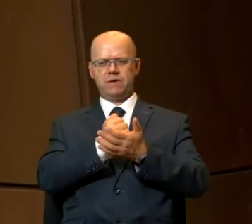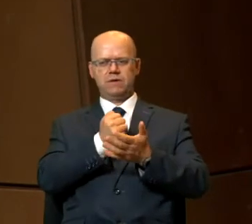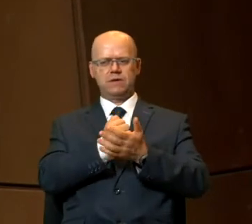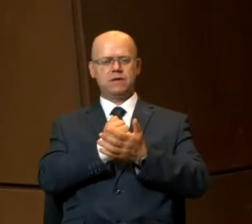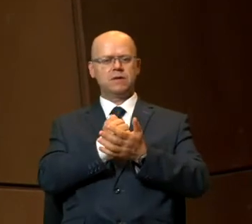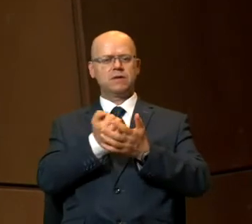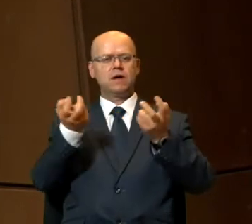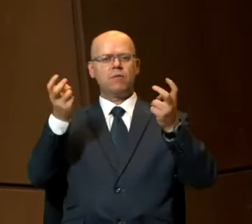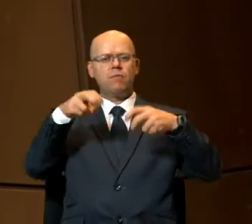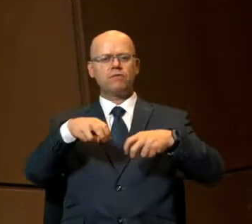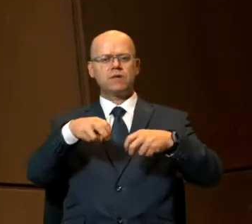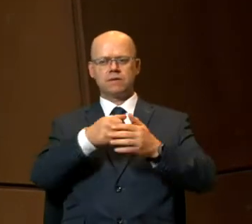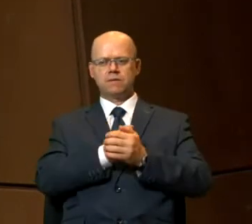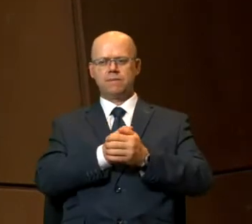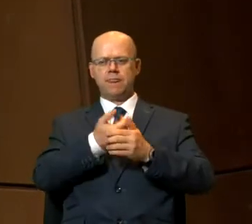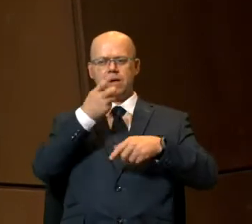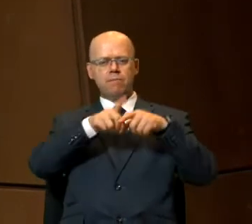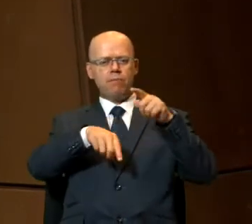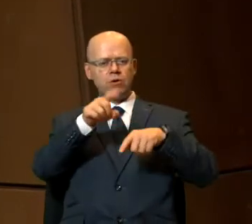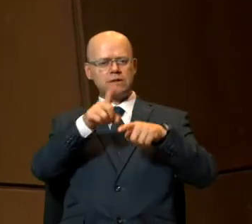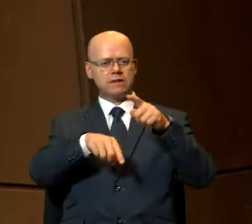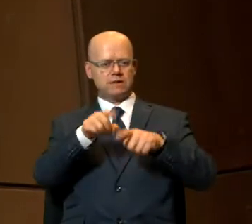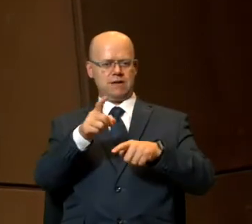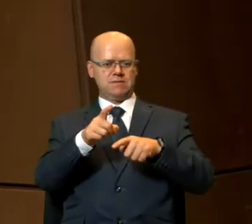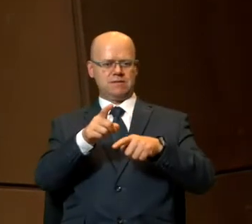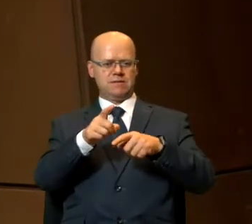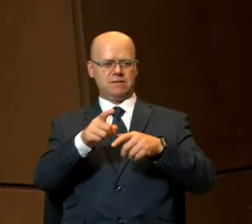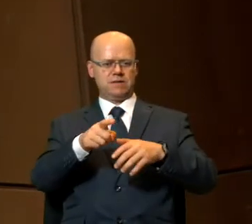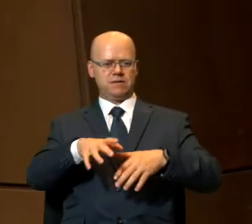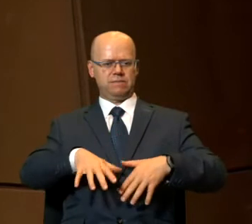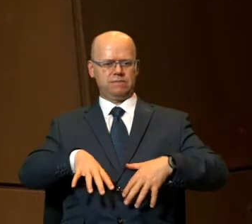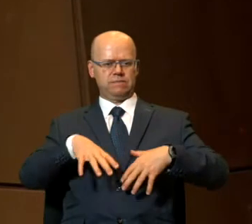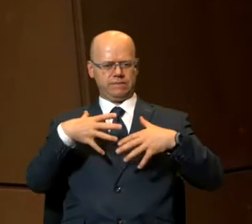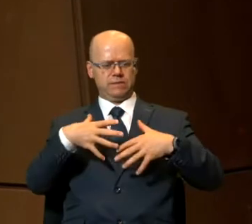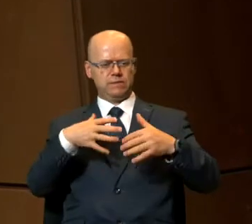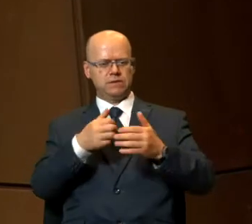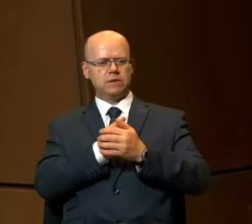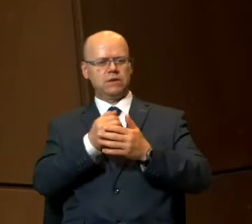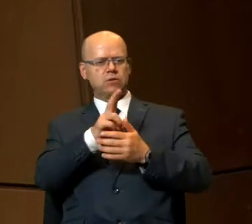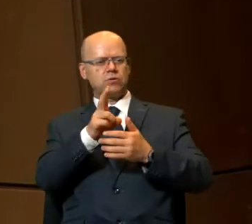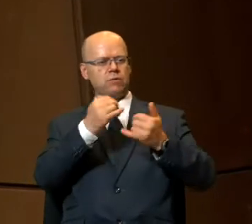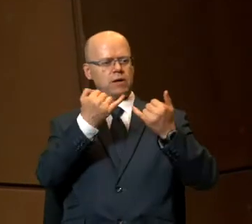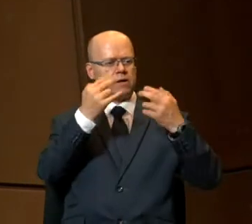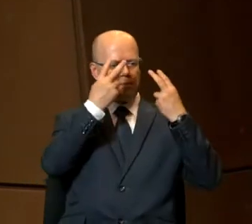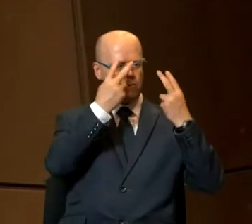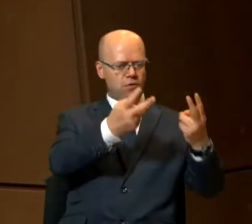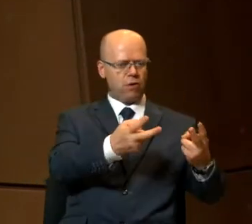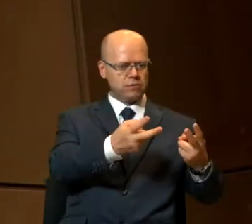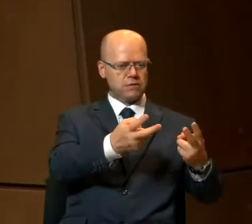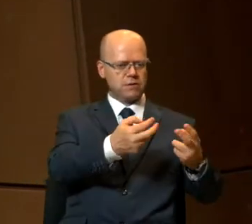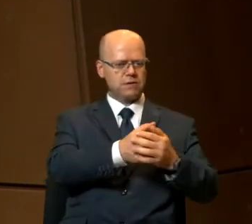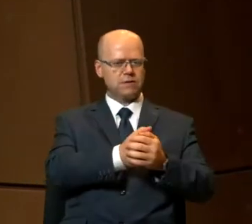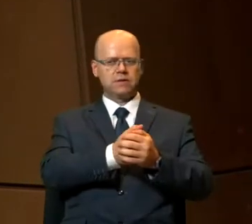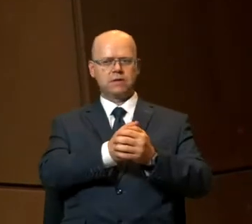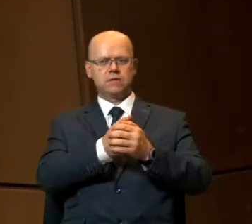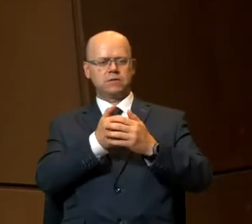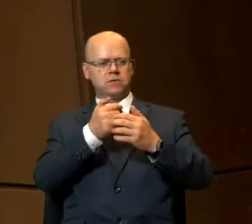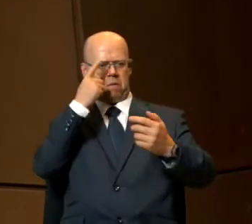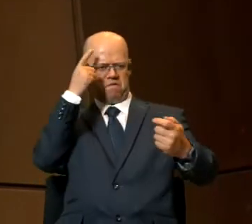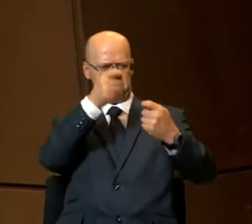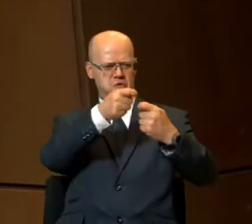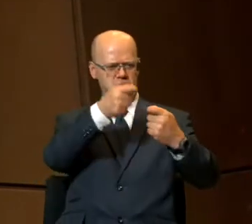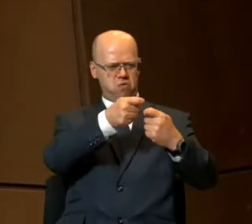Powstaje agresja w polityce, ponieważ inni, ci, którzy mają inne poglądy, stają się